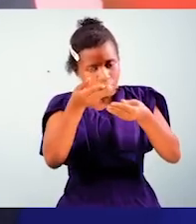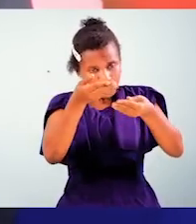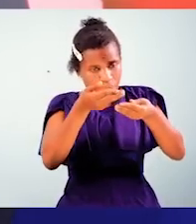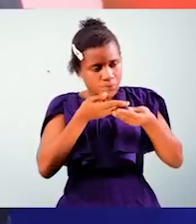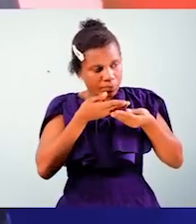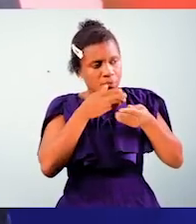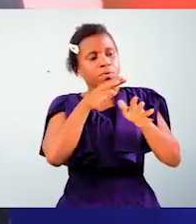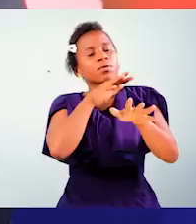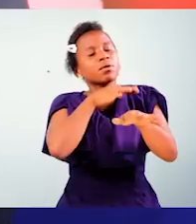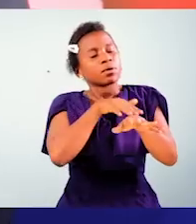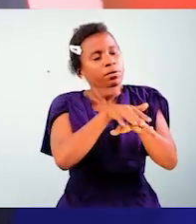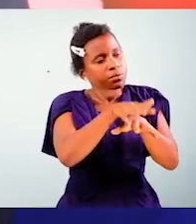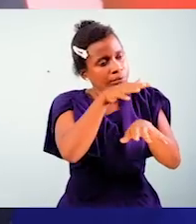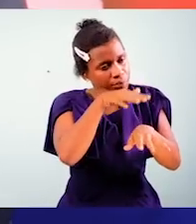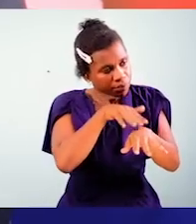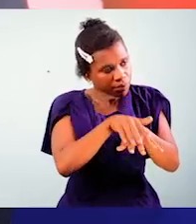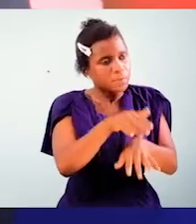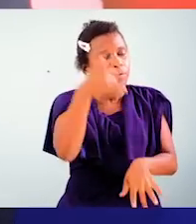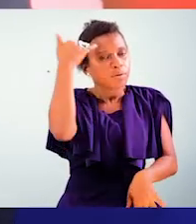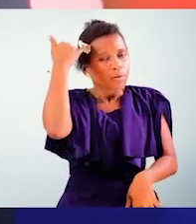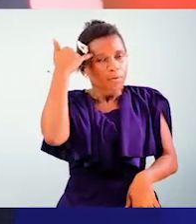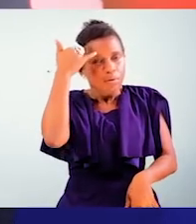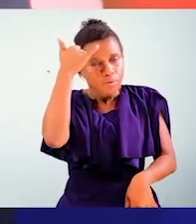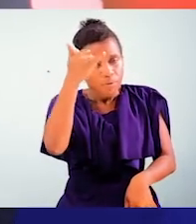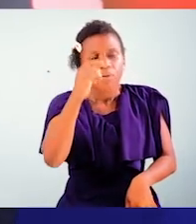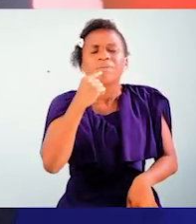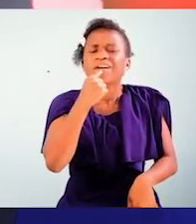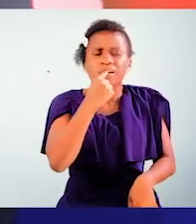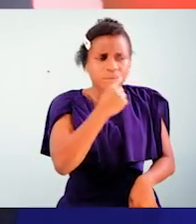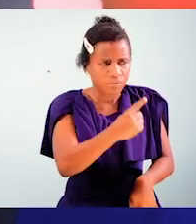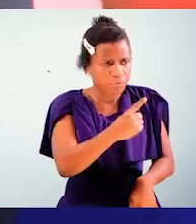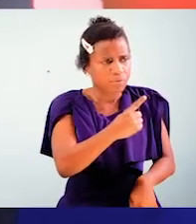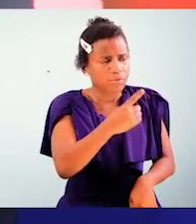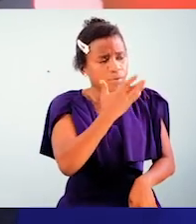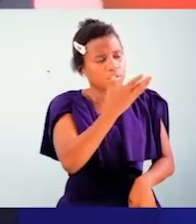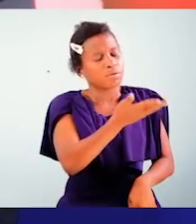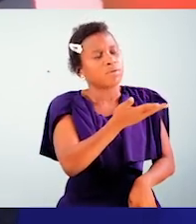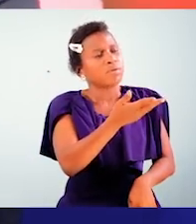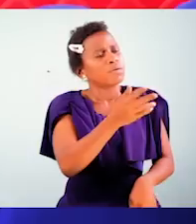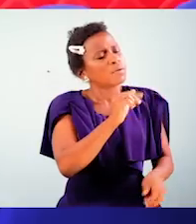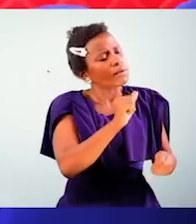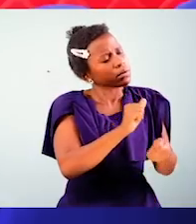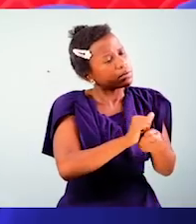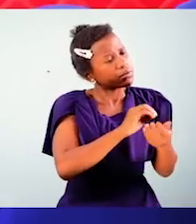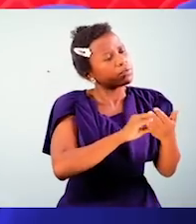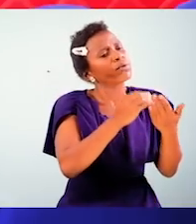huwa ni maelekezo, ushauri, maagizo, ama ni